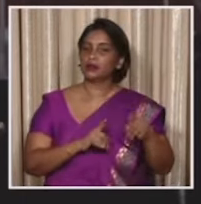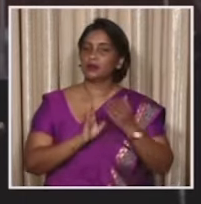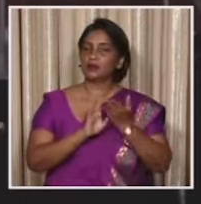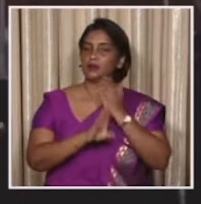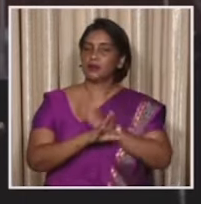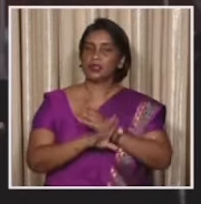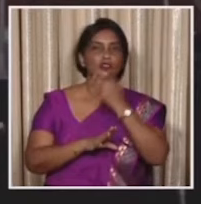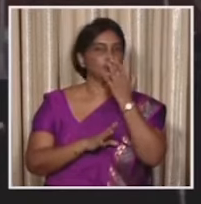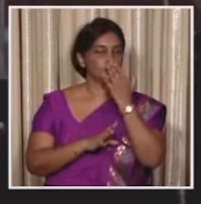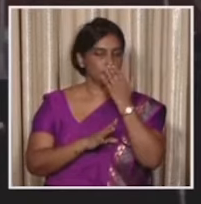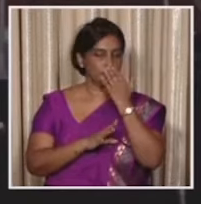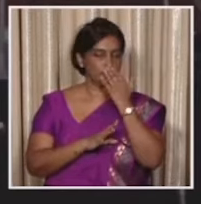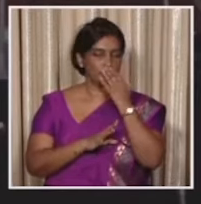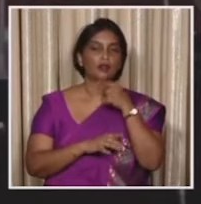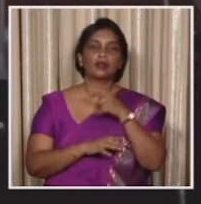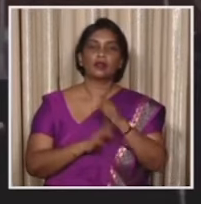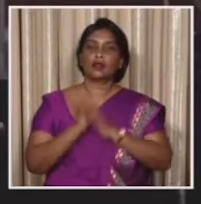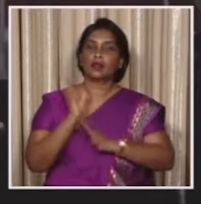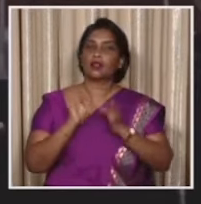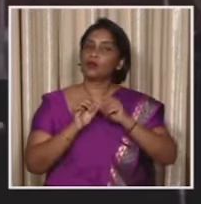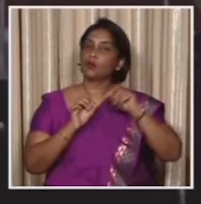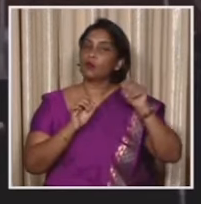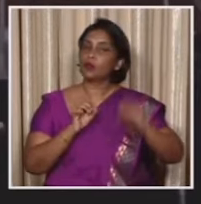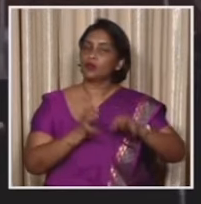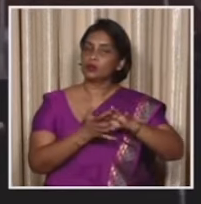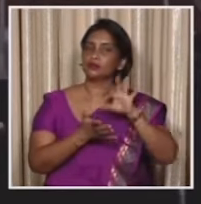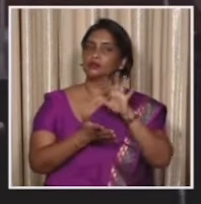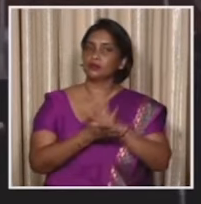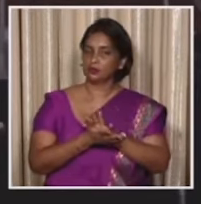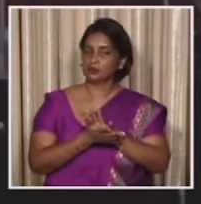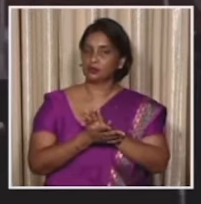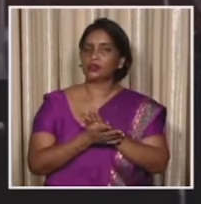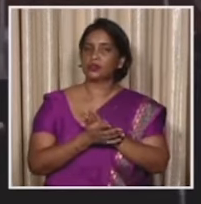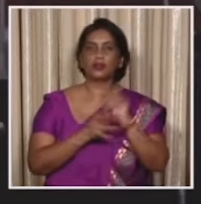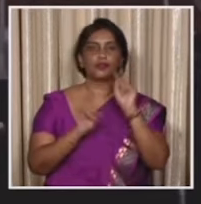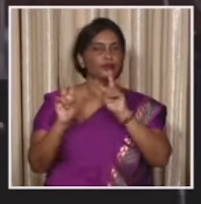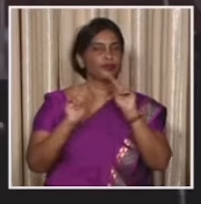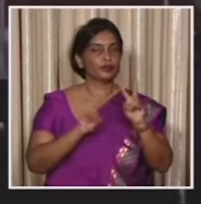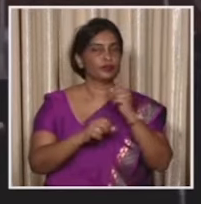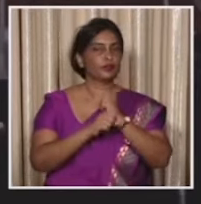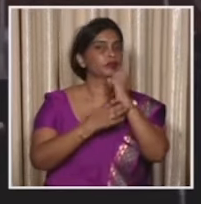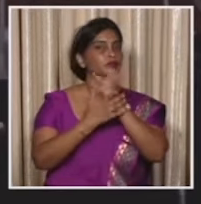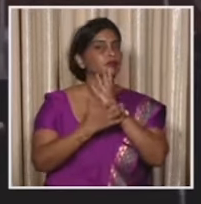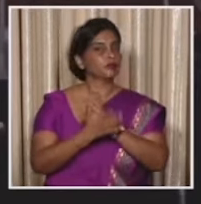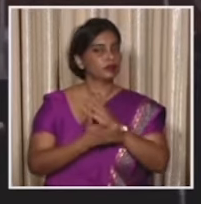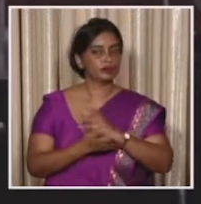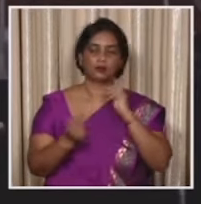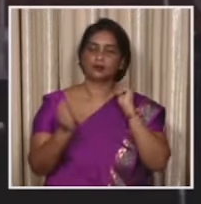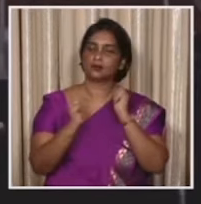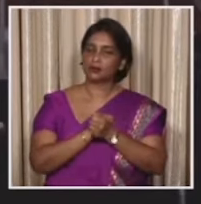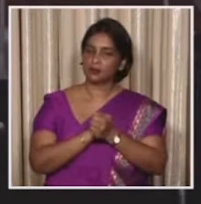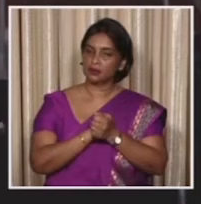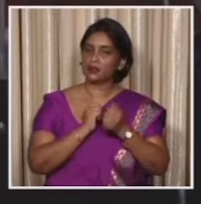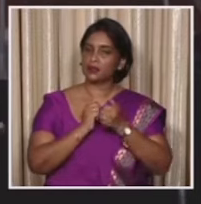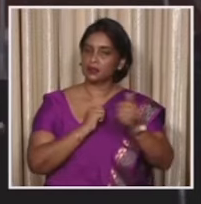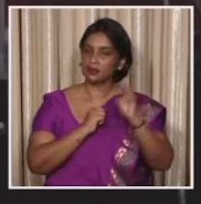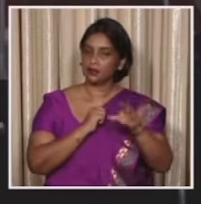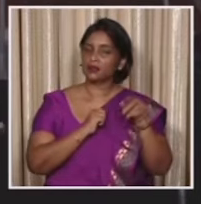පසුගිය සඳුදා අමාත්‍ය මණ්ඩලයේ තීන්දුවක් ගන්නවා 22 ආණ්ඩුක්‍රම ව්‍යවස්ථා සංශෝධනය